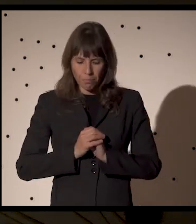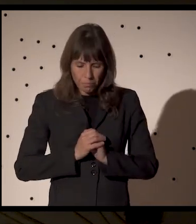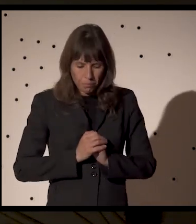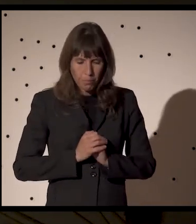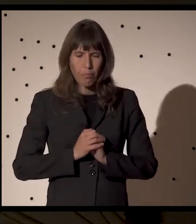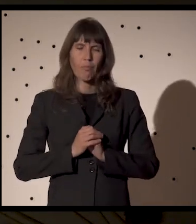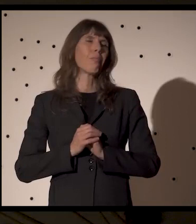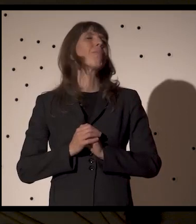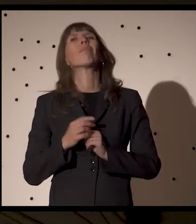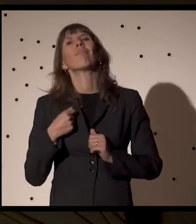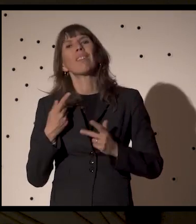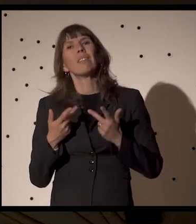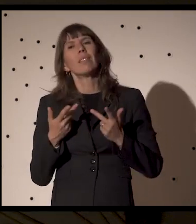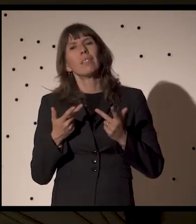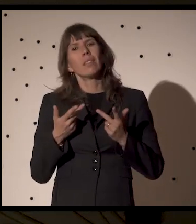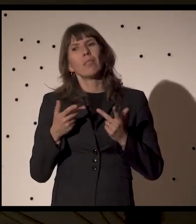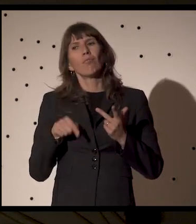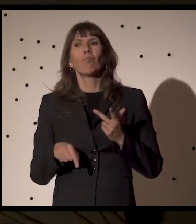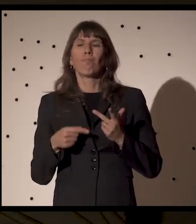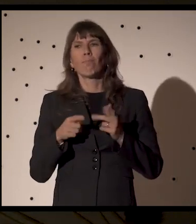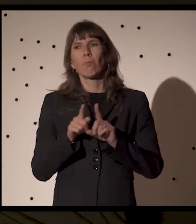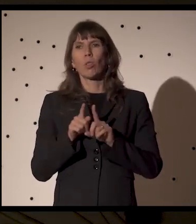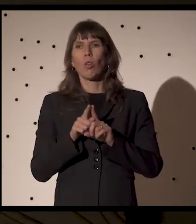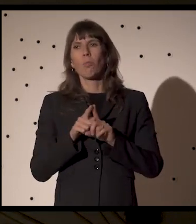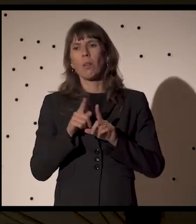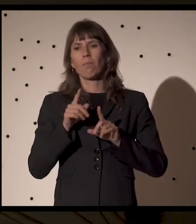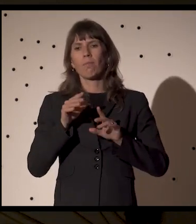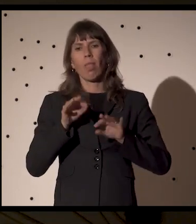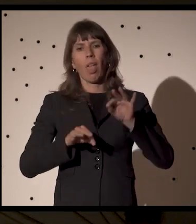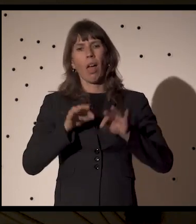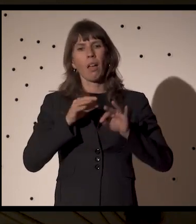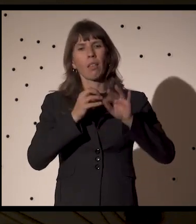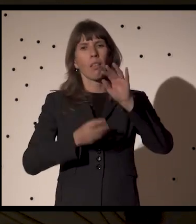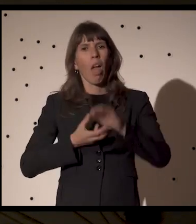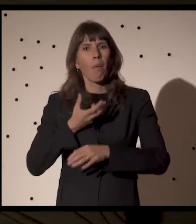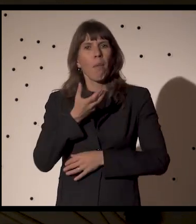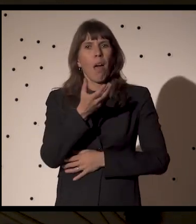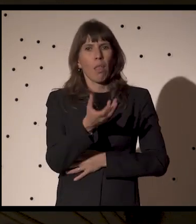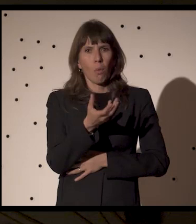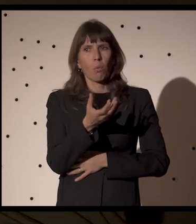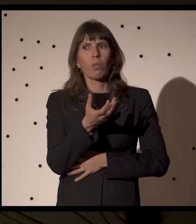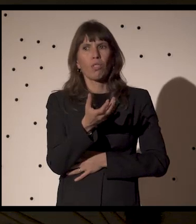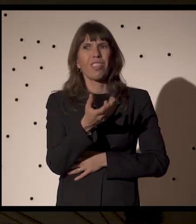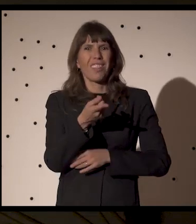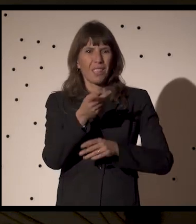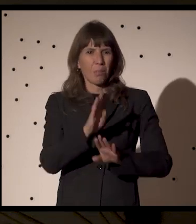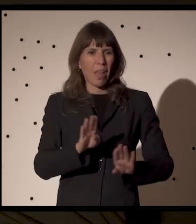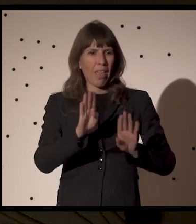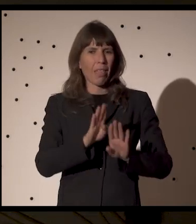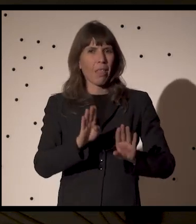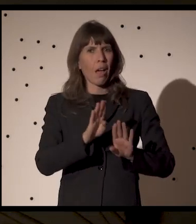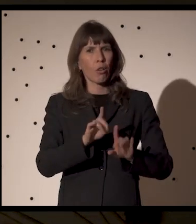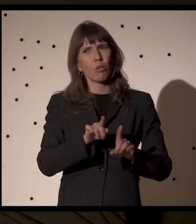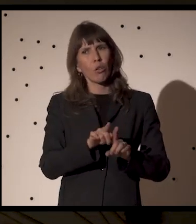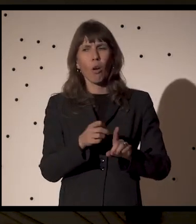ho parlato di drammaturgie che si mettono in discussione si